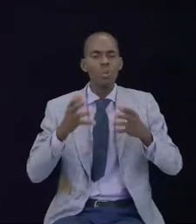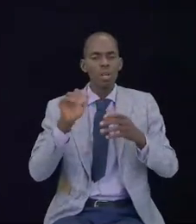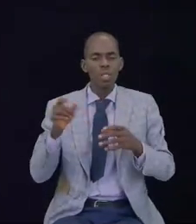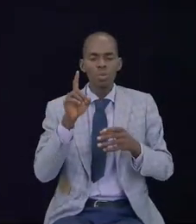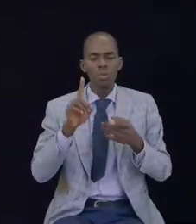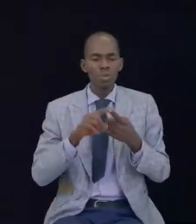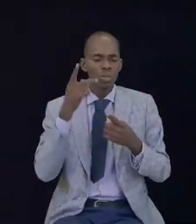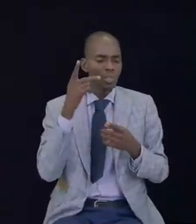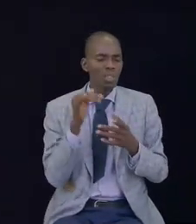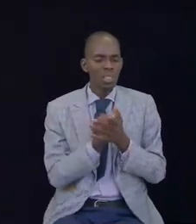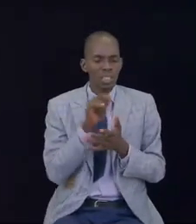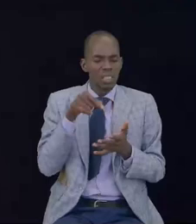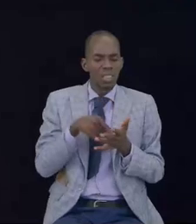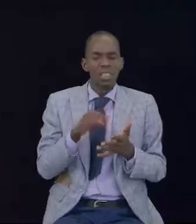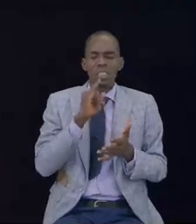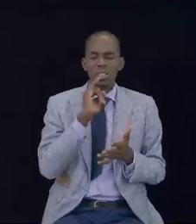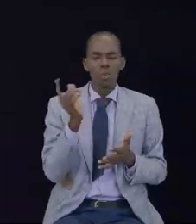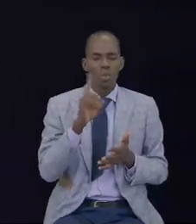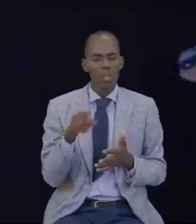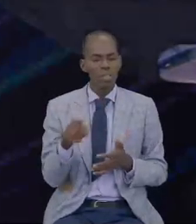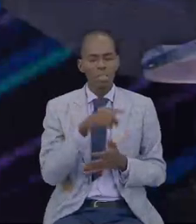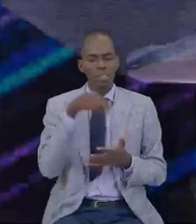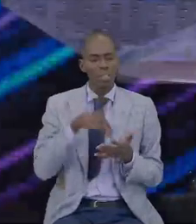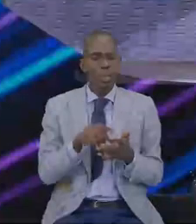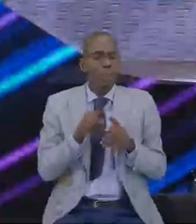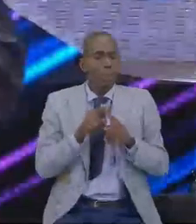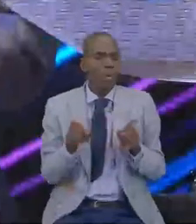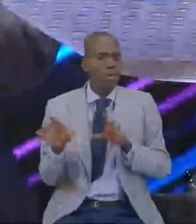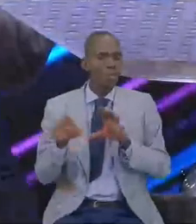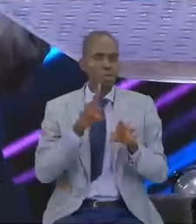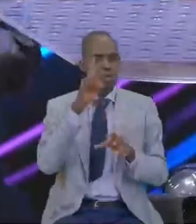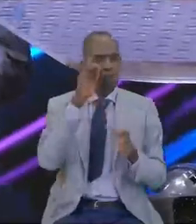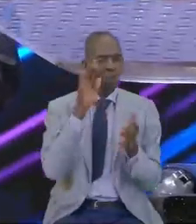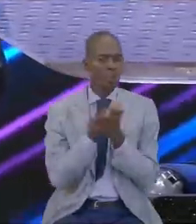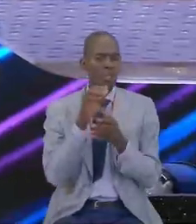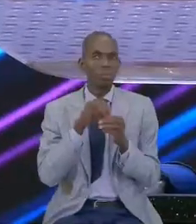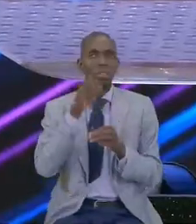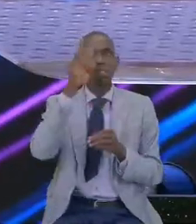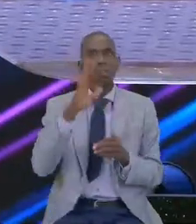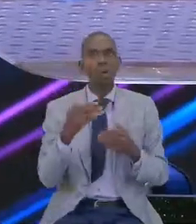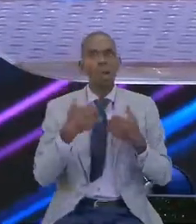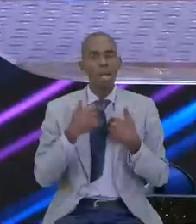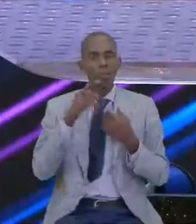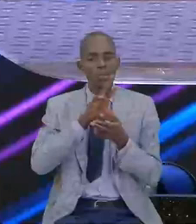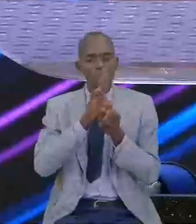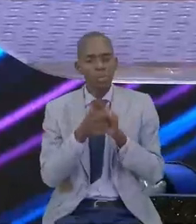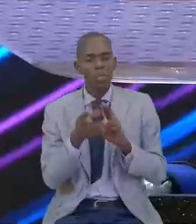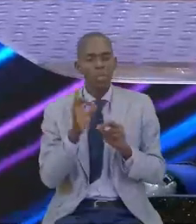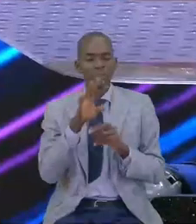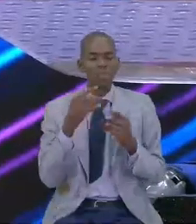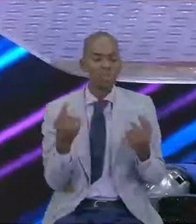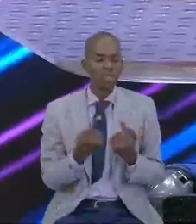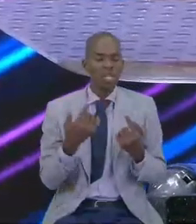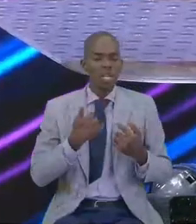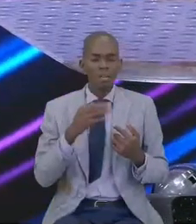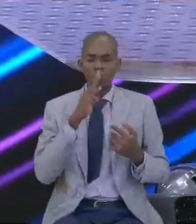tiennent. Mais est-ce que tu crois en Dieu? Est-ce que tu t'es repenti de tes péchés? Est-ce que tu as été converti? Est-ce que